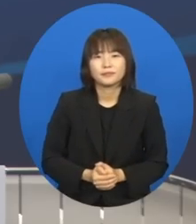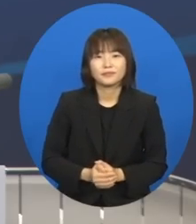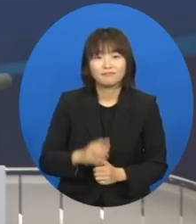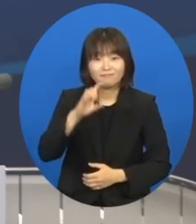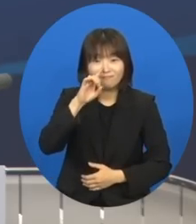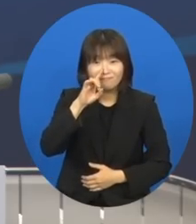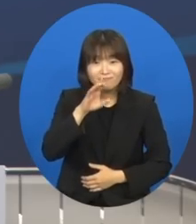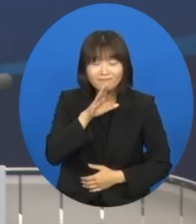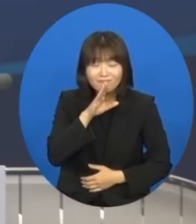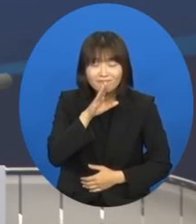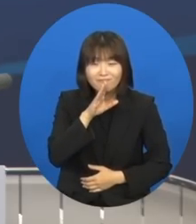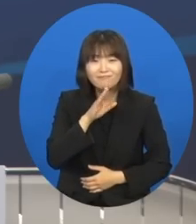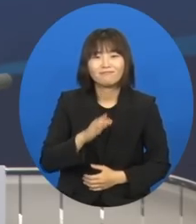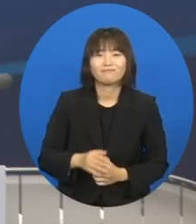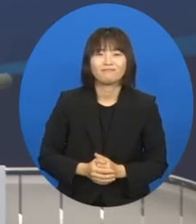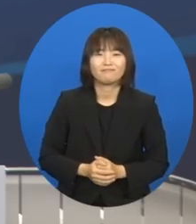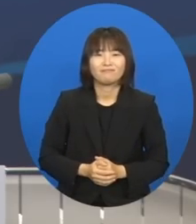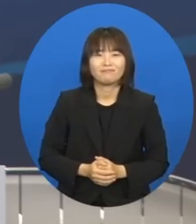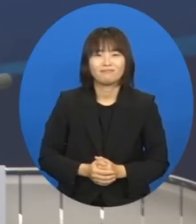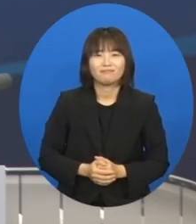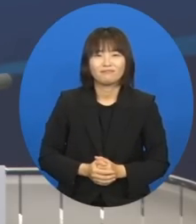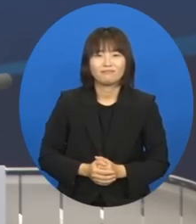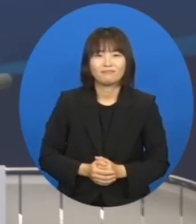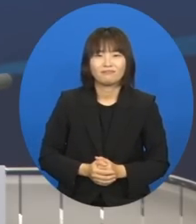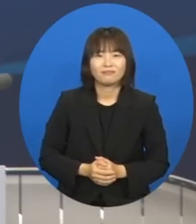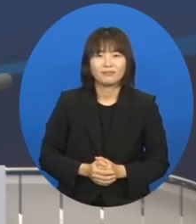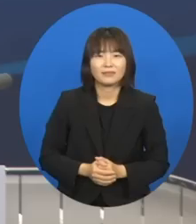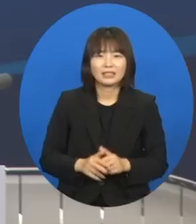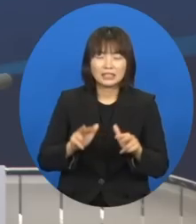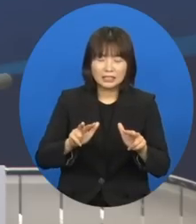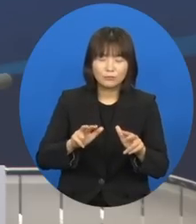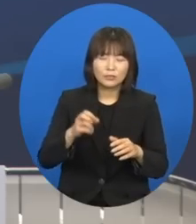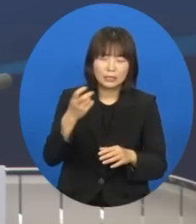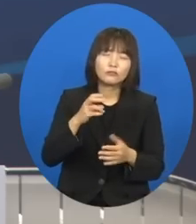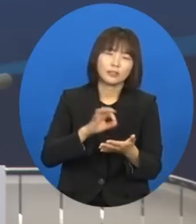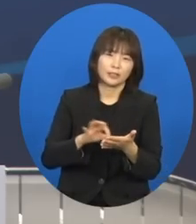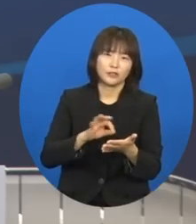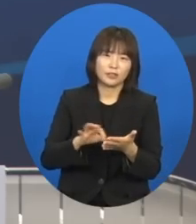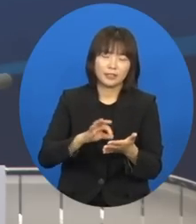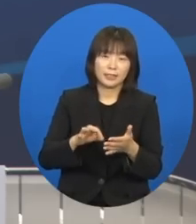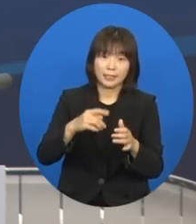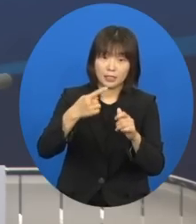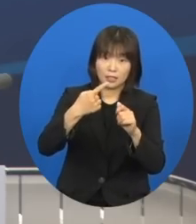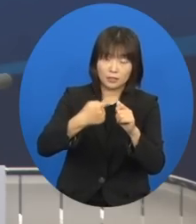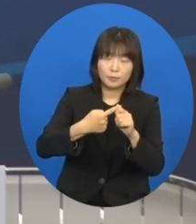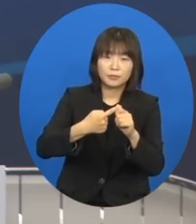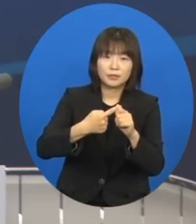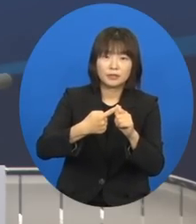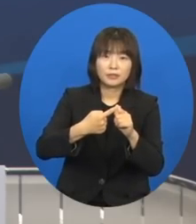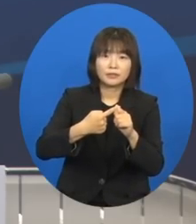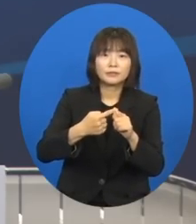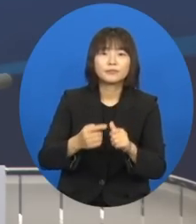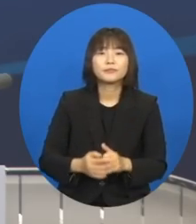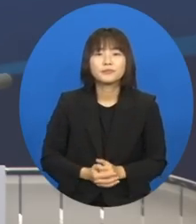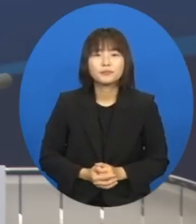궁금하시죠? 도대체 뭐였을까? 저는 지금도 그걸 자주 사용합니다. 첫 번째,